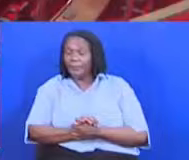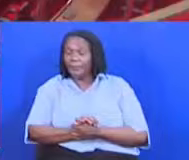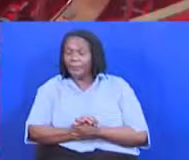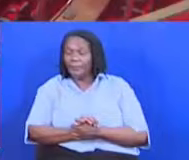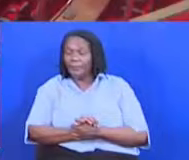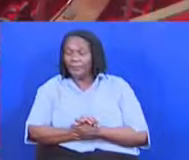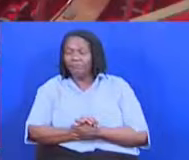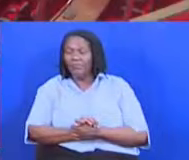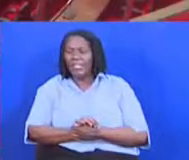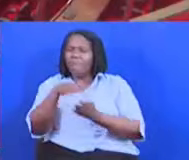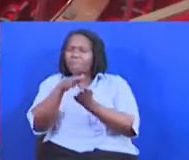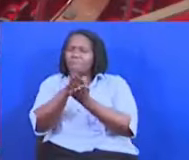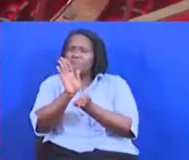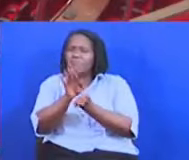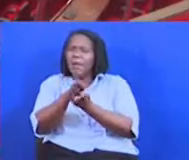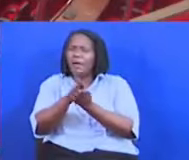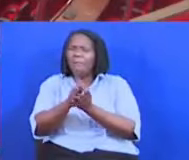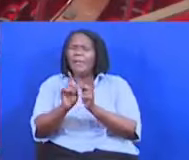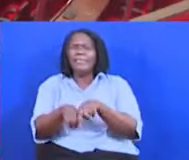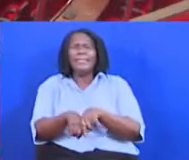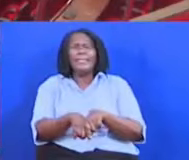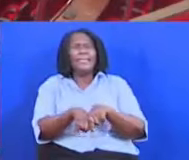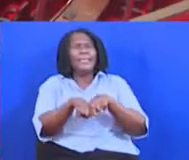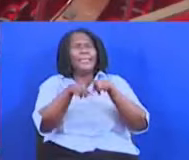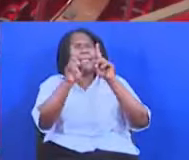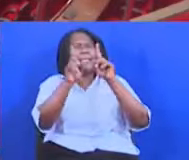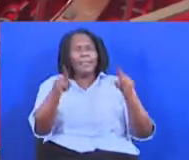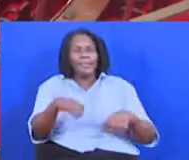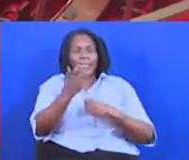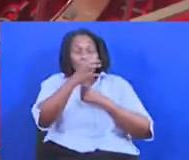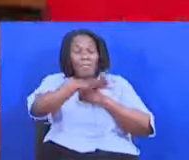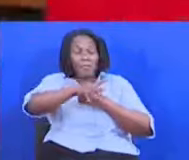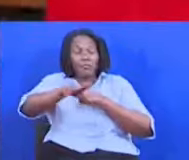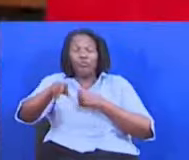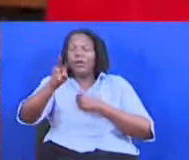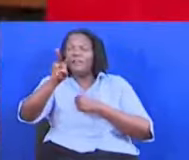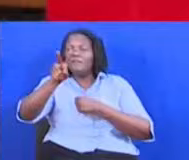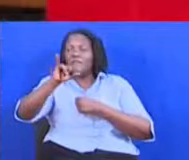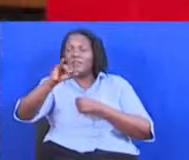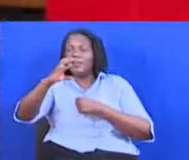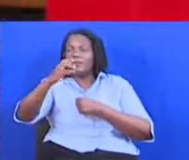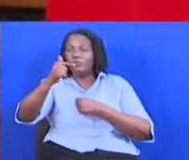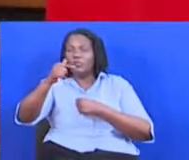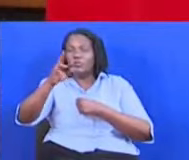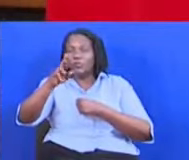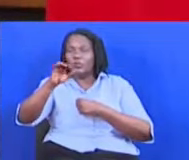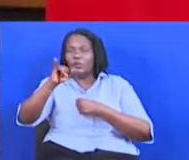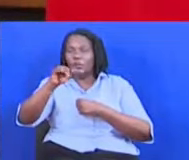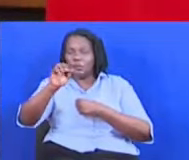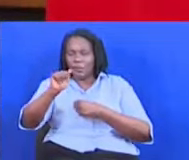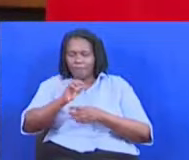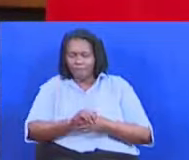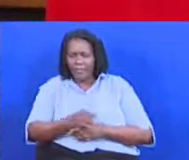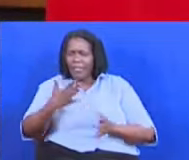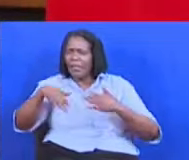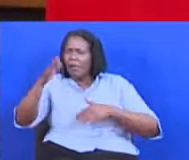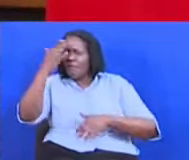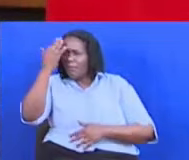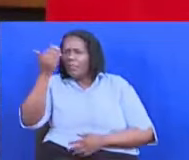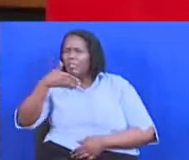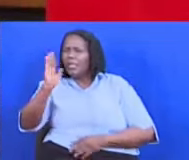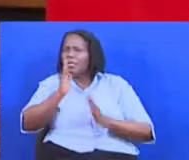hawa wamekuwa wengi sana katika ziwa Victoria, je, serikali ina mpango gani wa